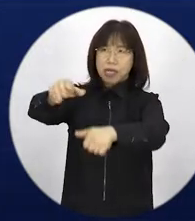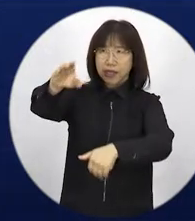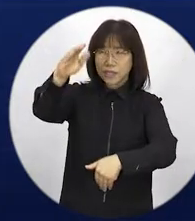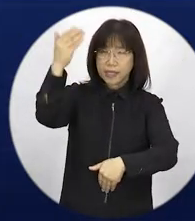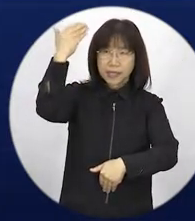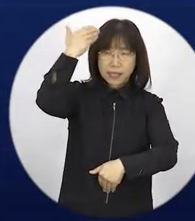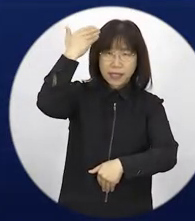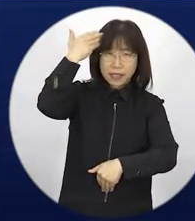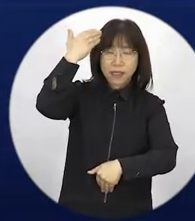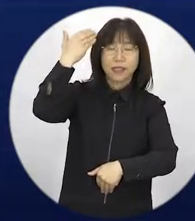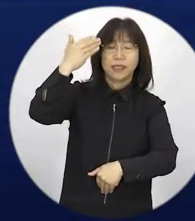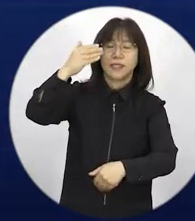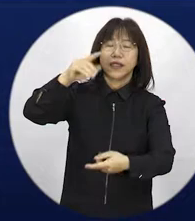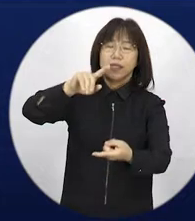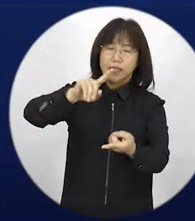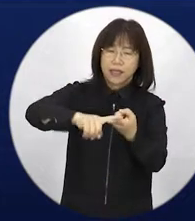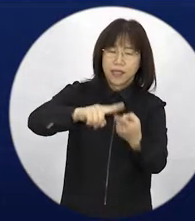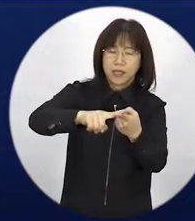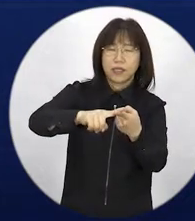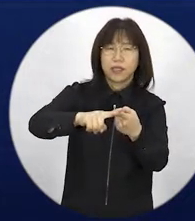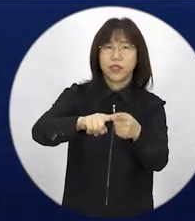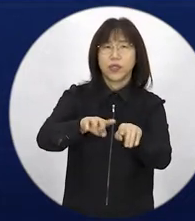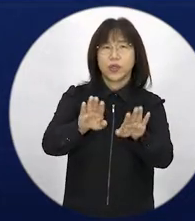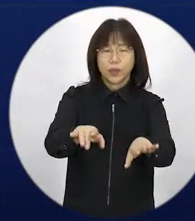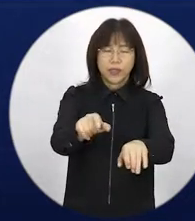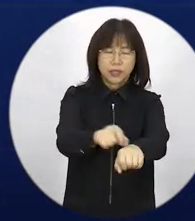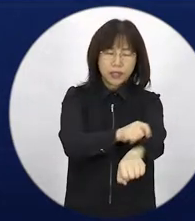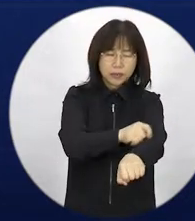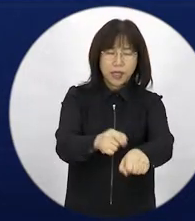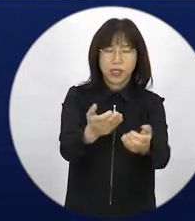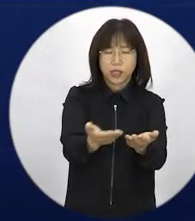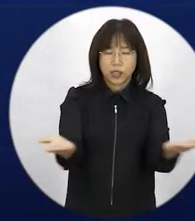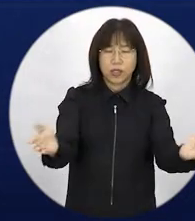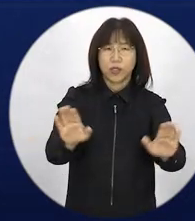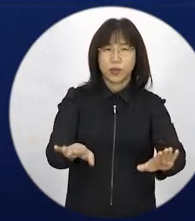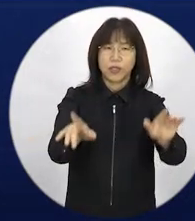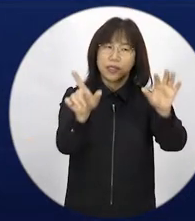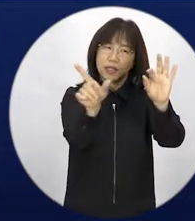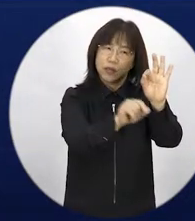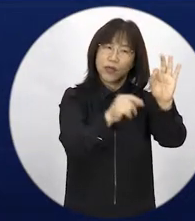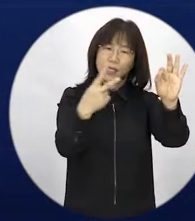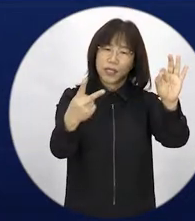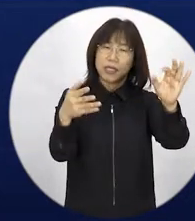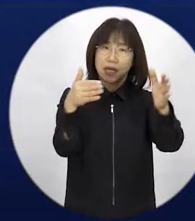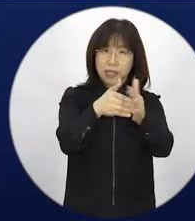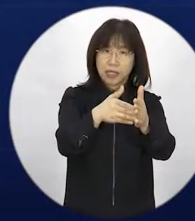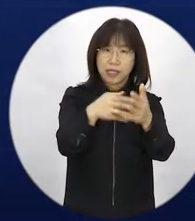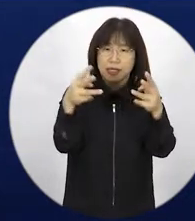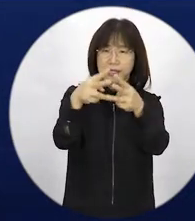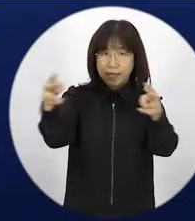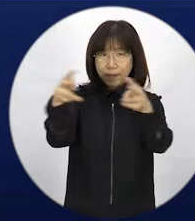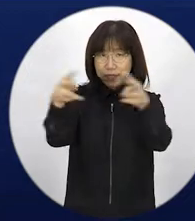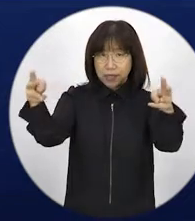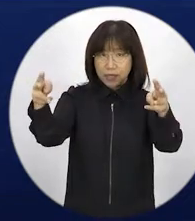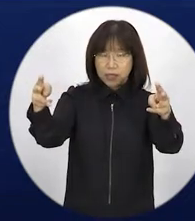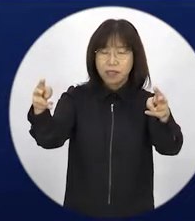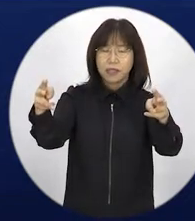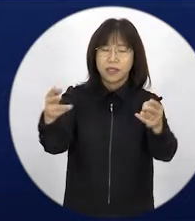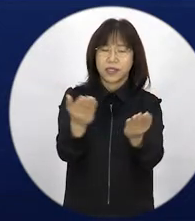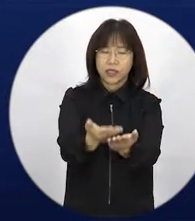수 있는 전염병에 어제와 오늘 특별전이 오늘 10월 2일까지 허준 박물관 3층 기획전시실에서